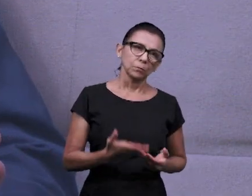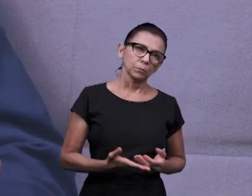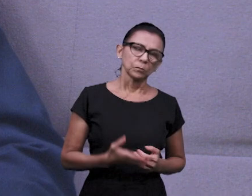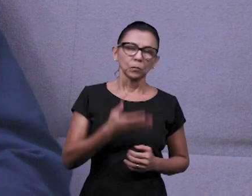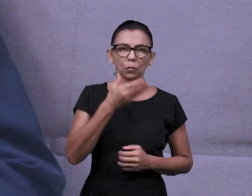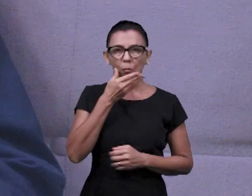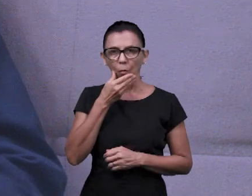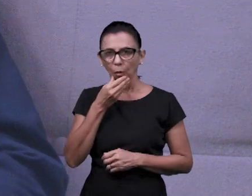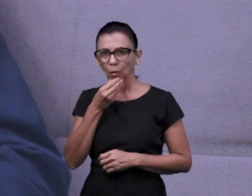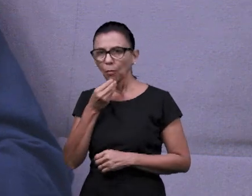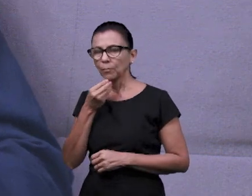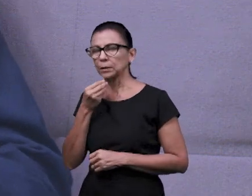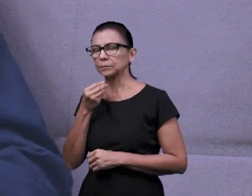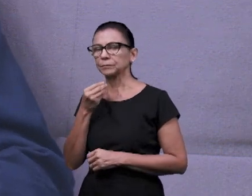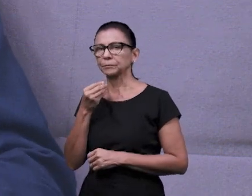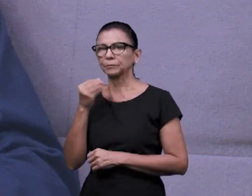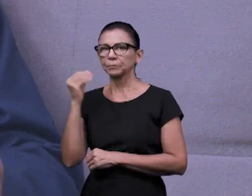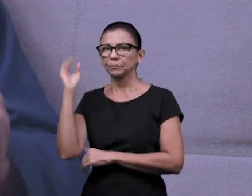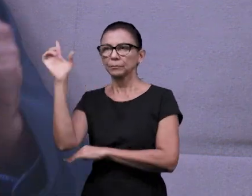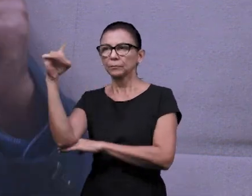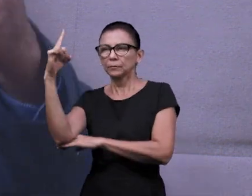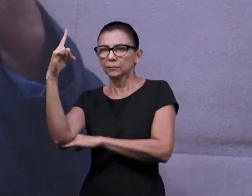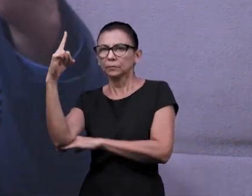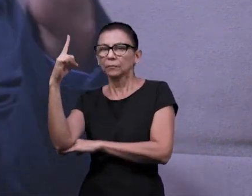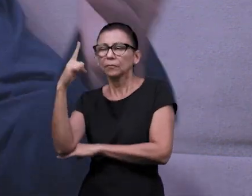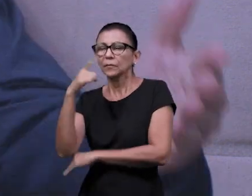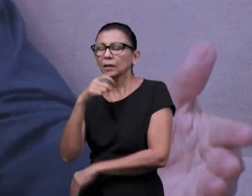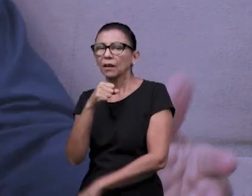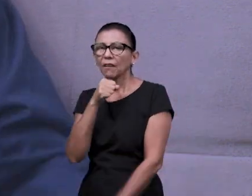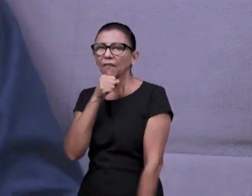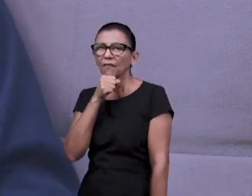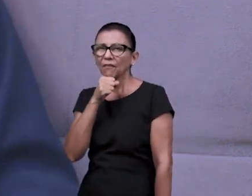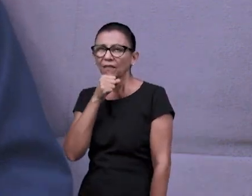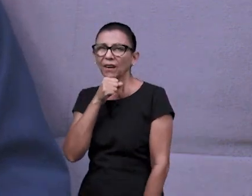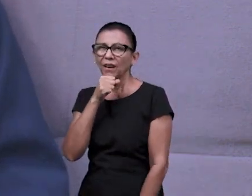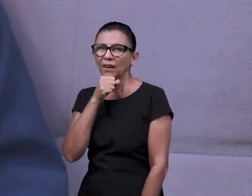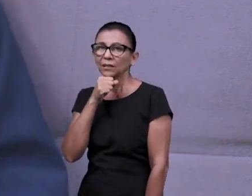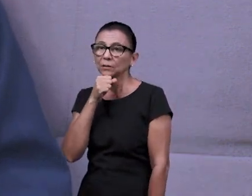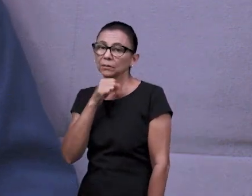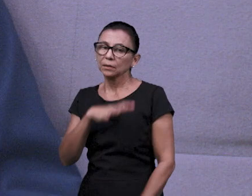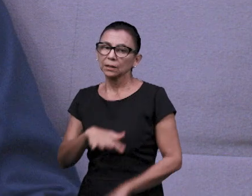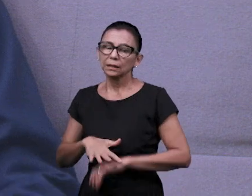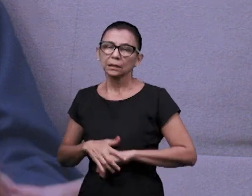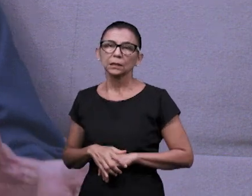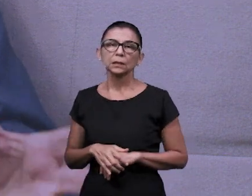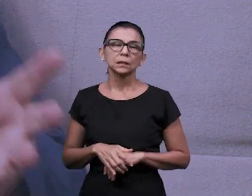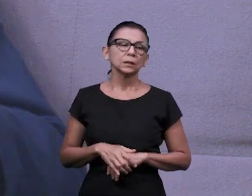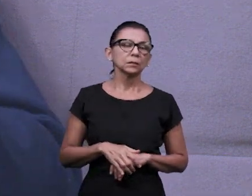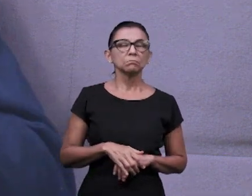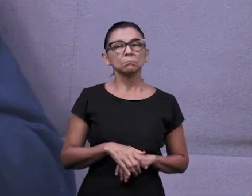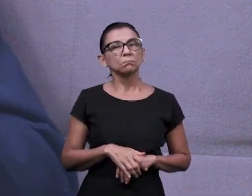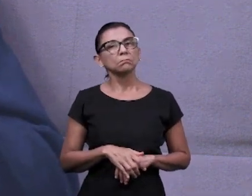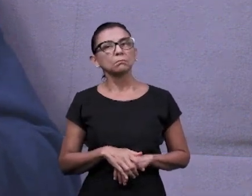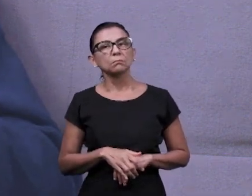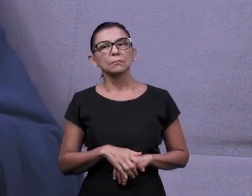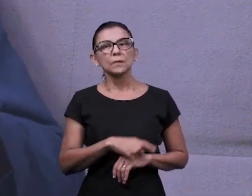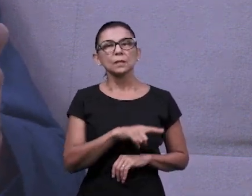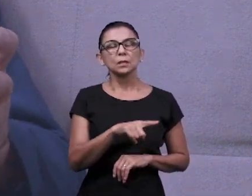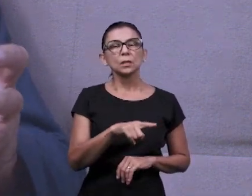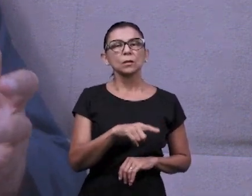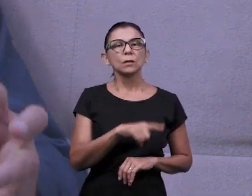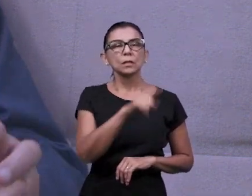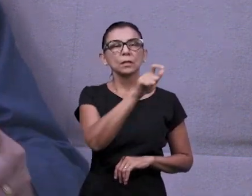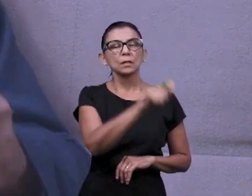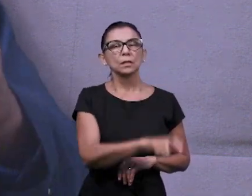Alors, dans la vieillesse du roi David, une fille de pèlerin a